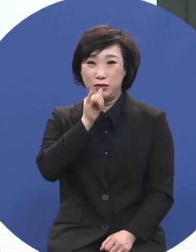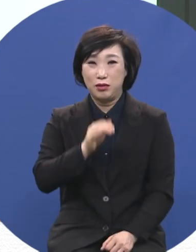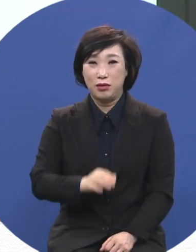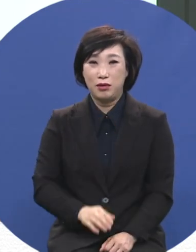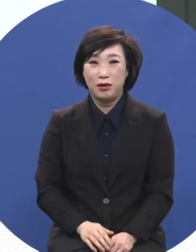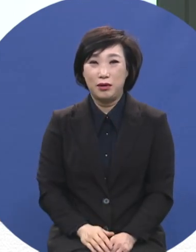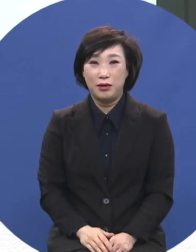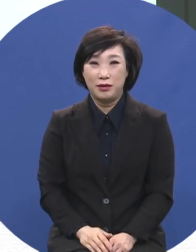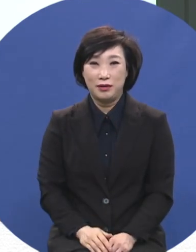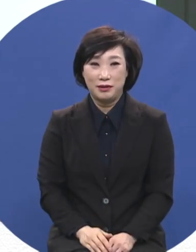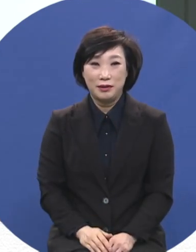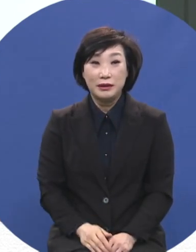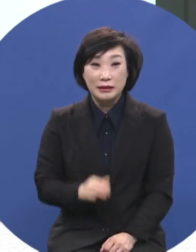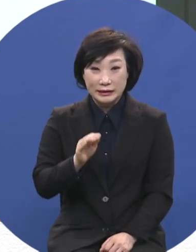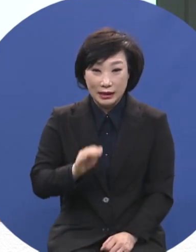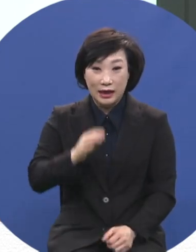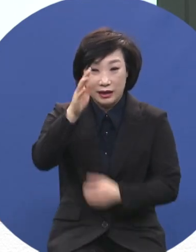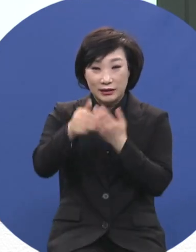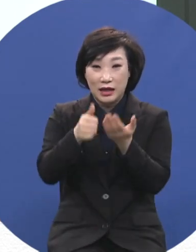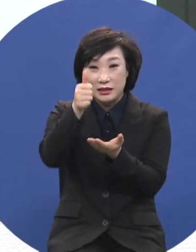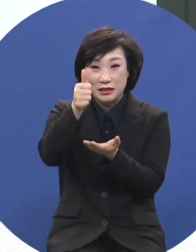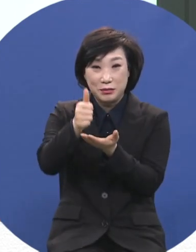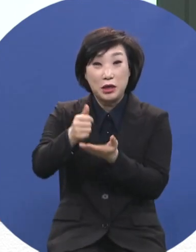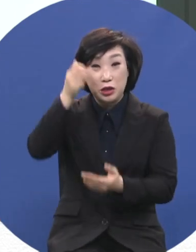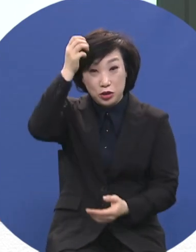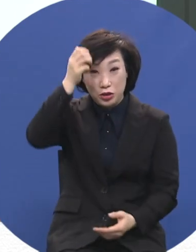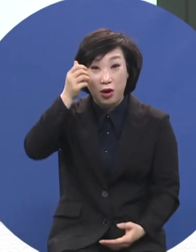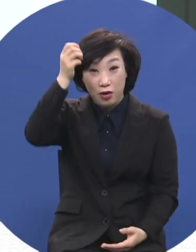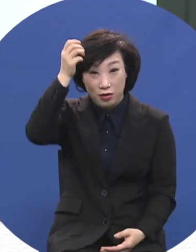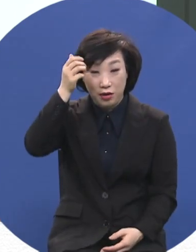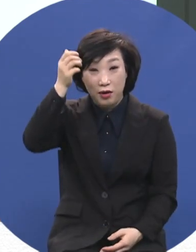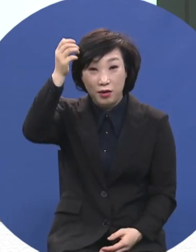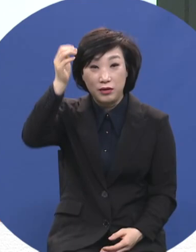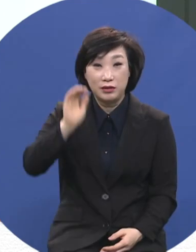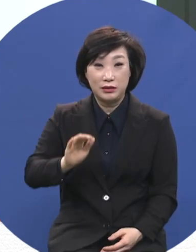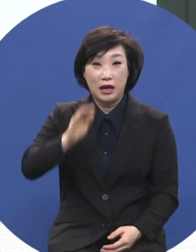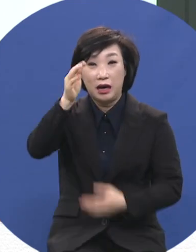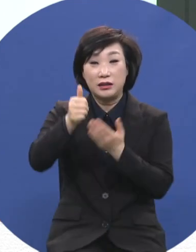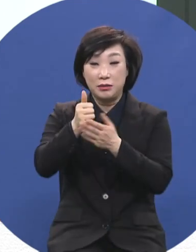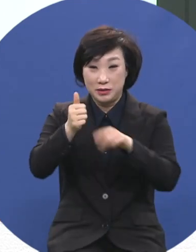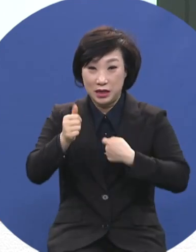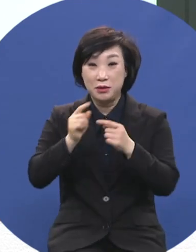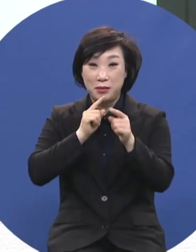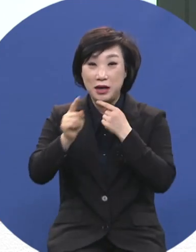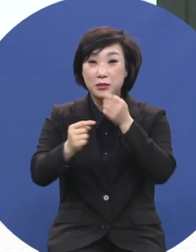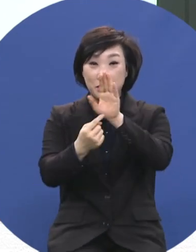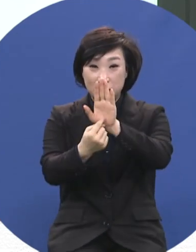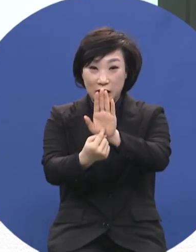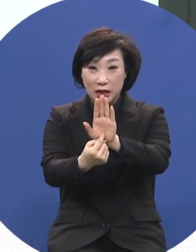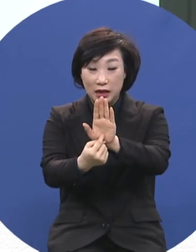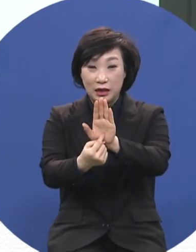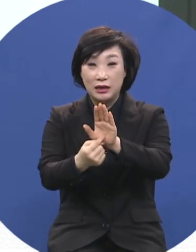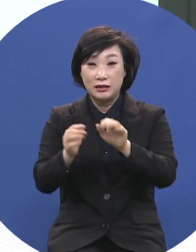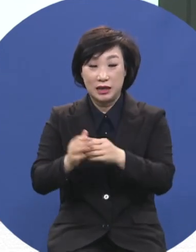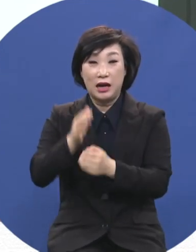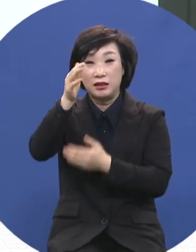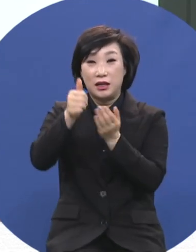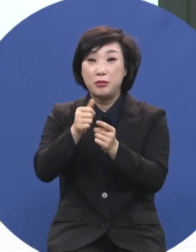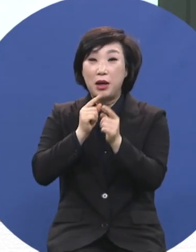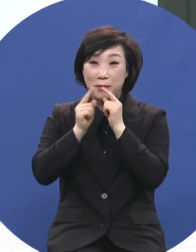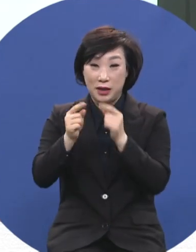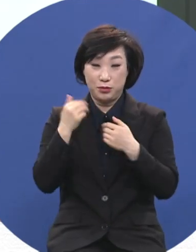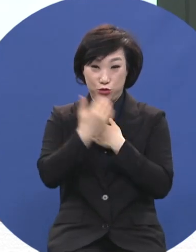예, 하나님은 영이시지만 자신을 말씀으로 나타내시고 그의